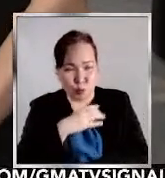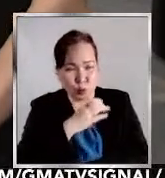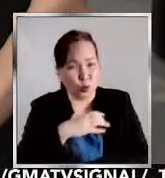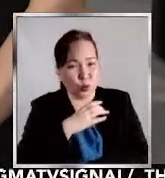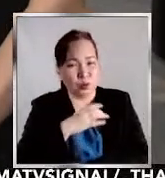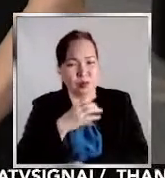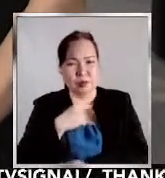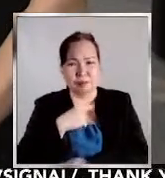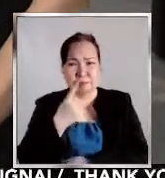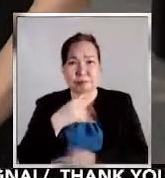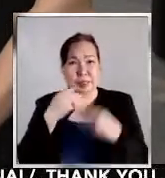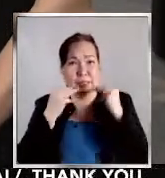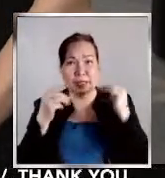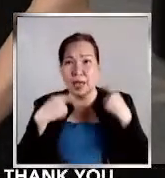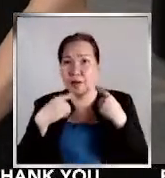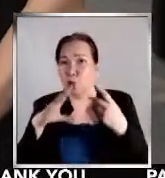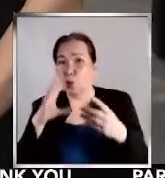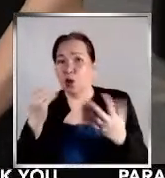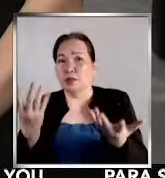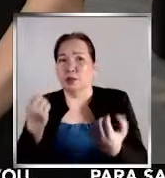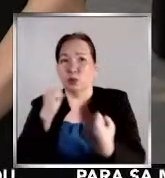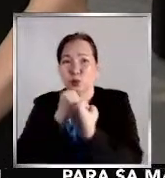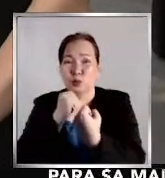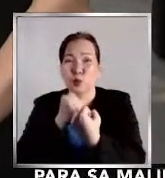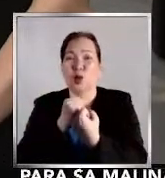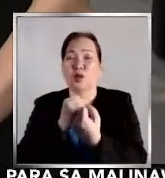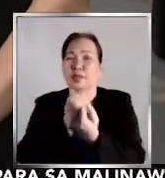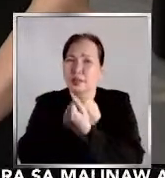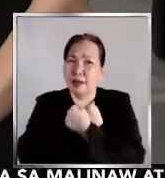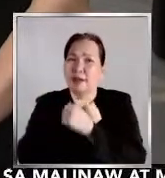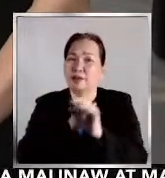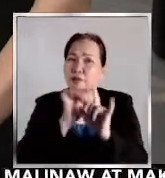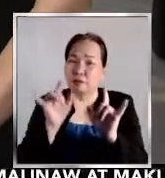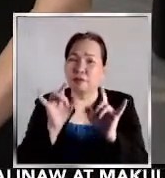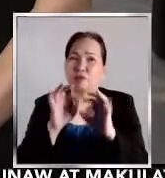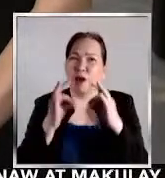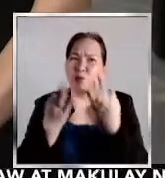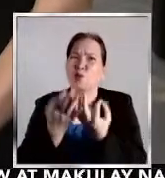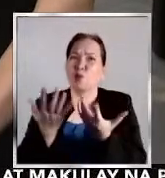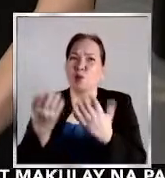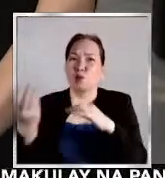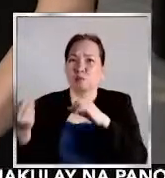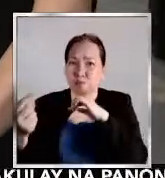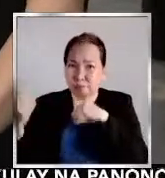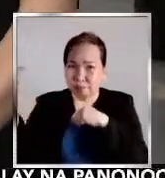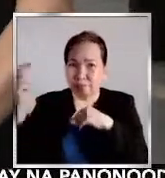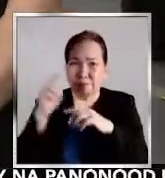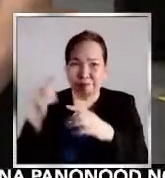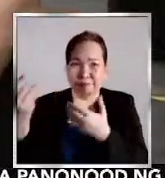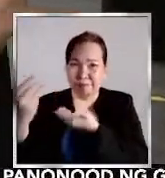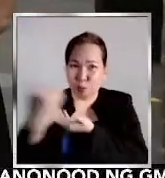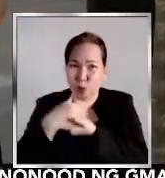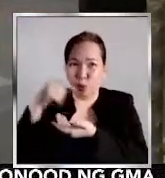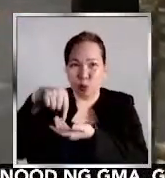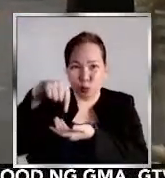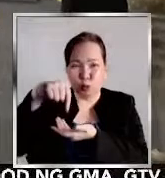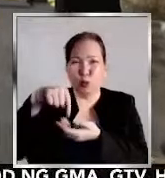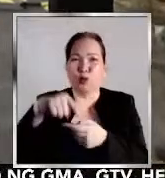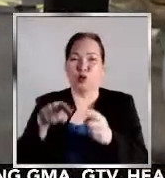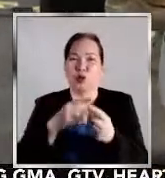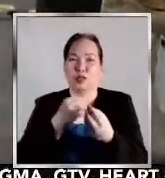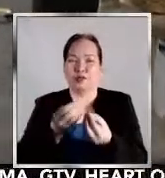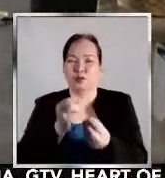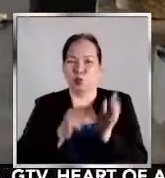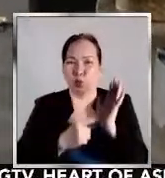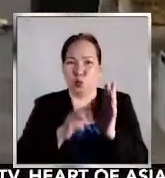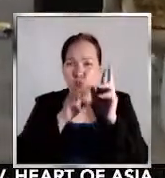at pagmamahal sa inyong pamilya at doon po sa mga gusto pang pumunta rito para magbigay ng kanilang huling respeto. Unang-una po sa lahat